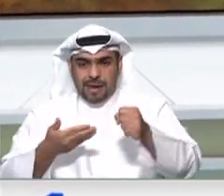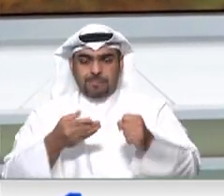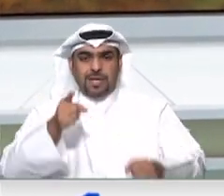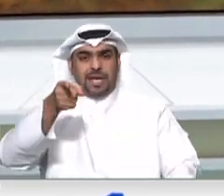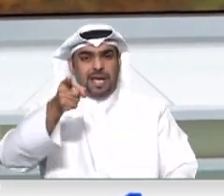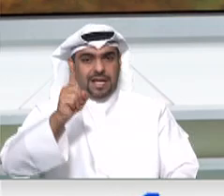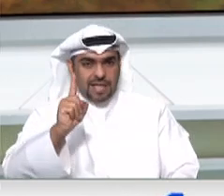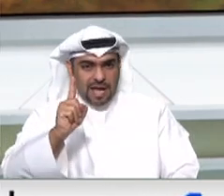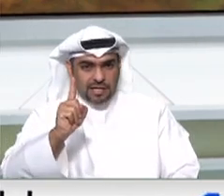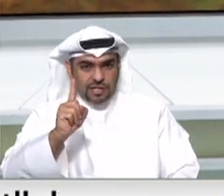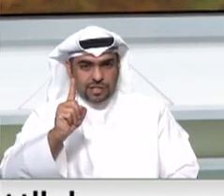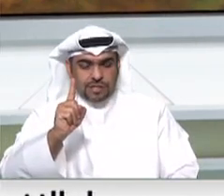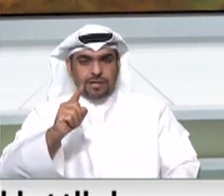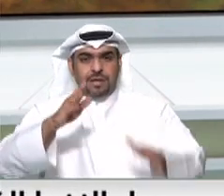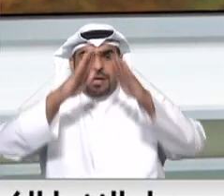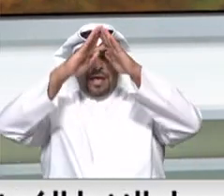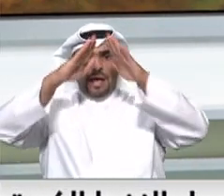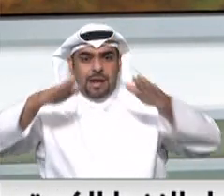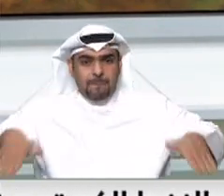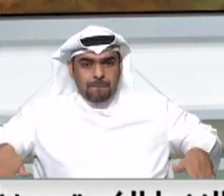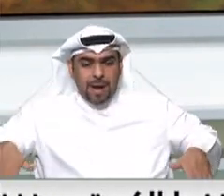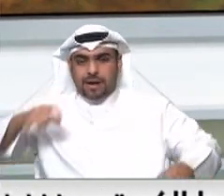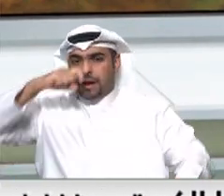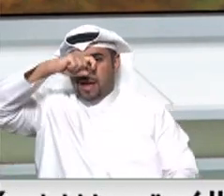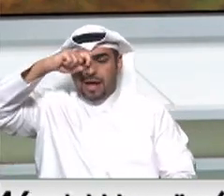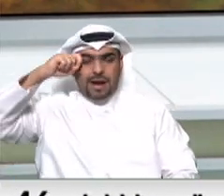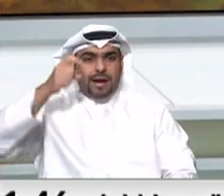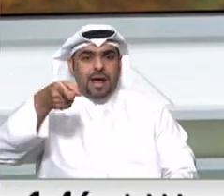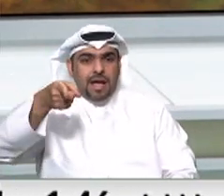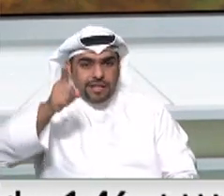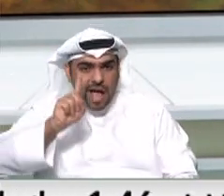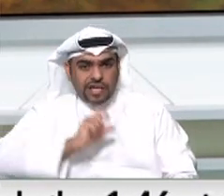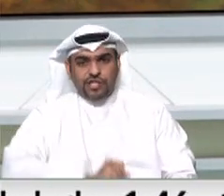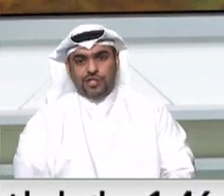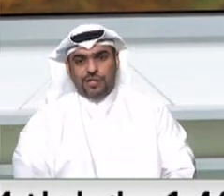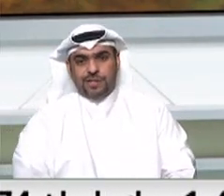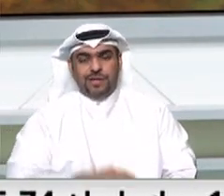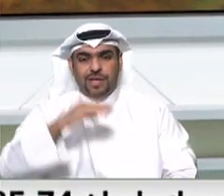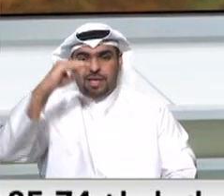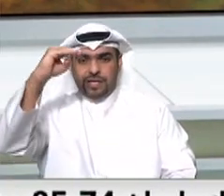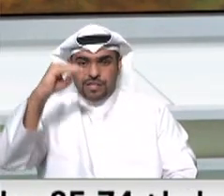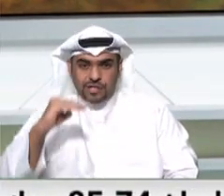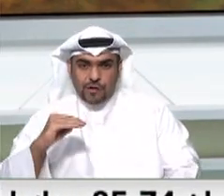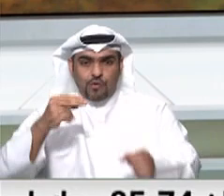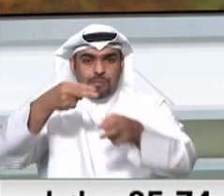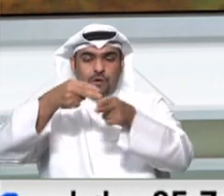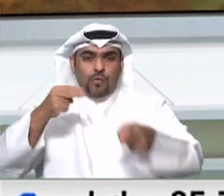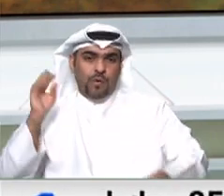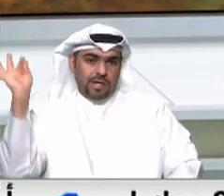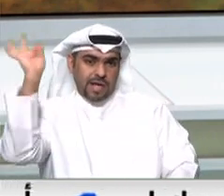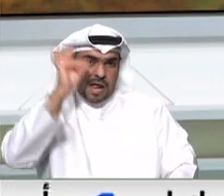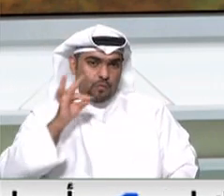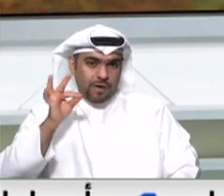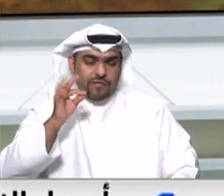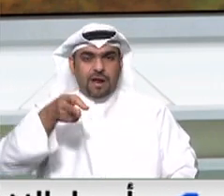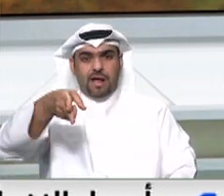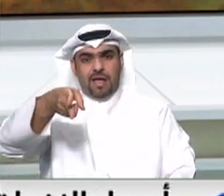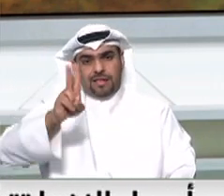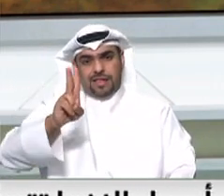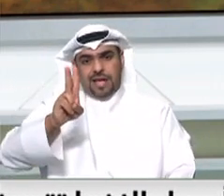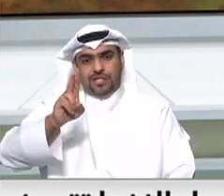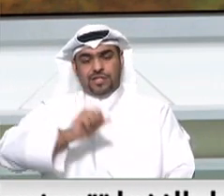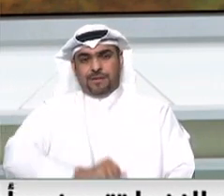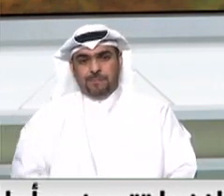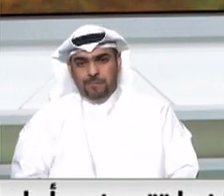وفي المناطق الغربية السالمي 11 درجة مئوية، وفي المناطق الجنوبية الوفرة 12 درجة مئوية،